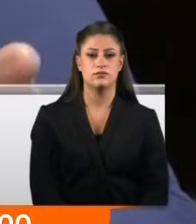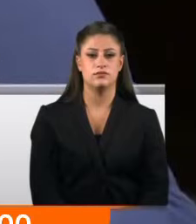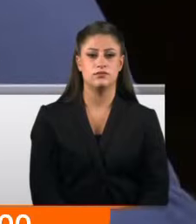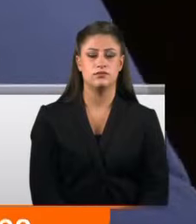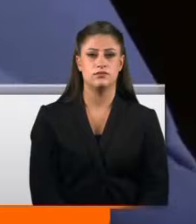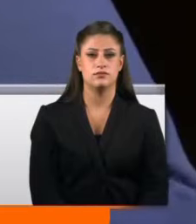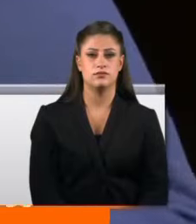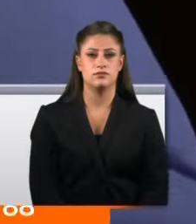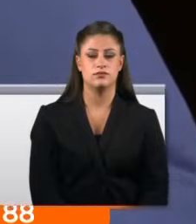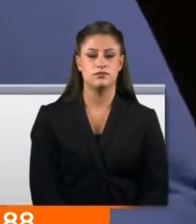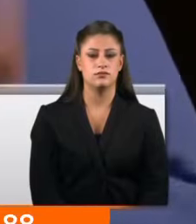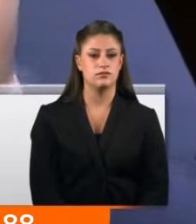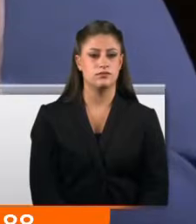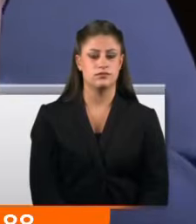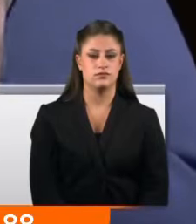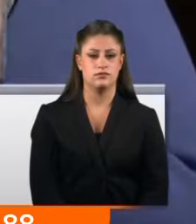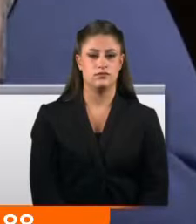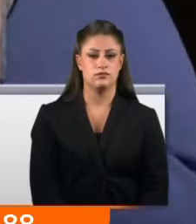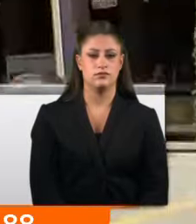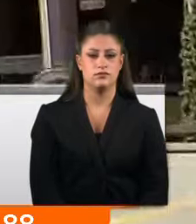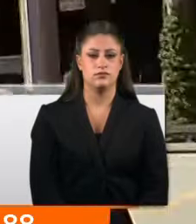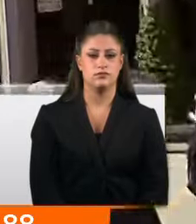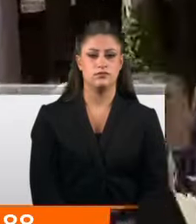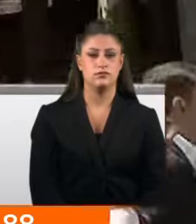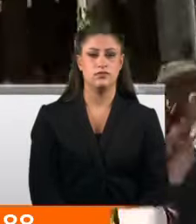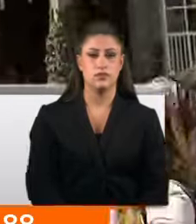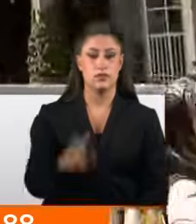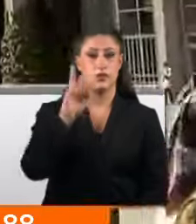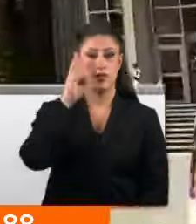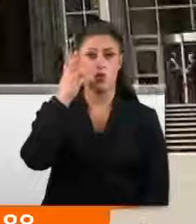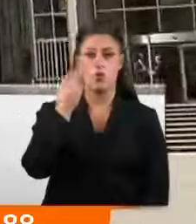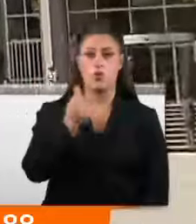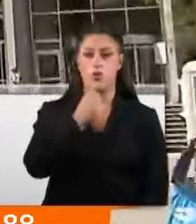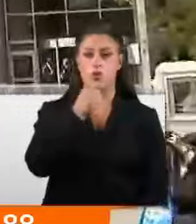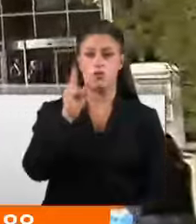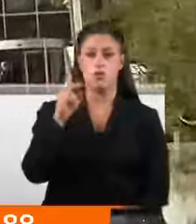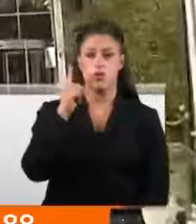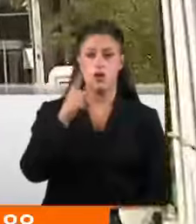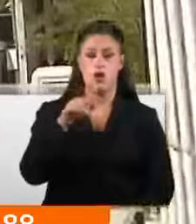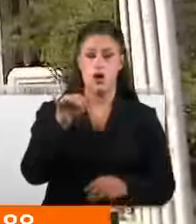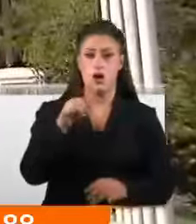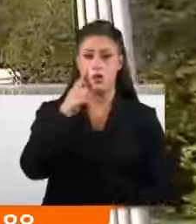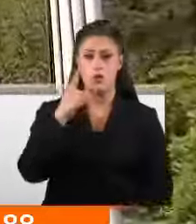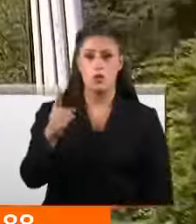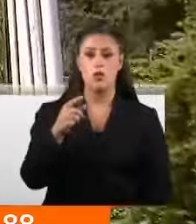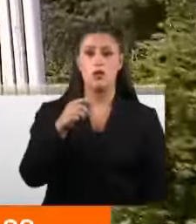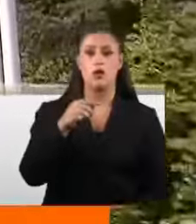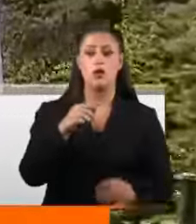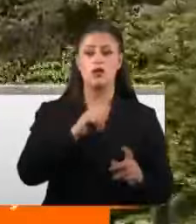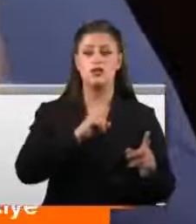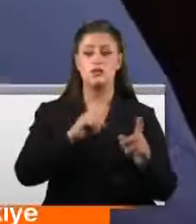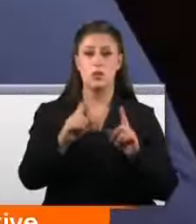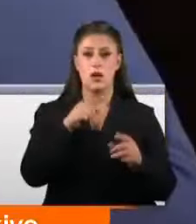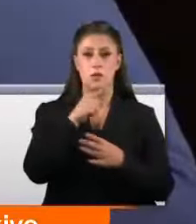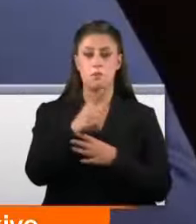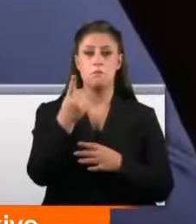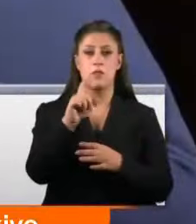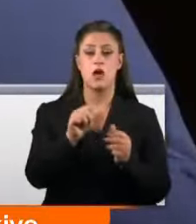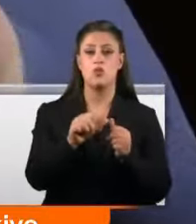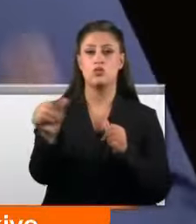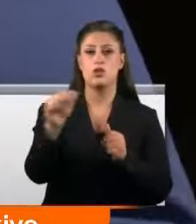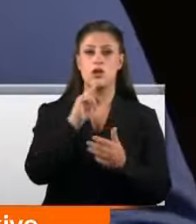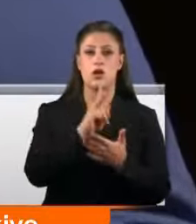eğilim olduğu için çocuklarım ve ben dokunmuyorduk ona. Gözü dönen eski eş hakkında savcılık bir ay uzaklaştırma kararı aldı. Can